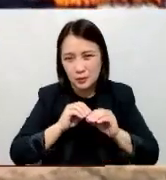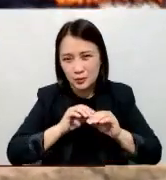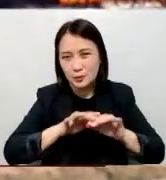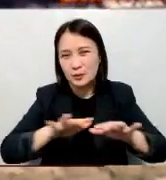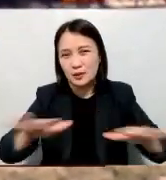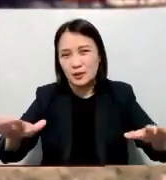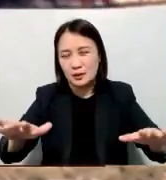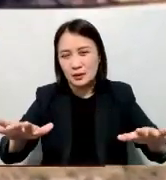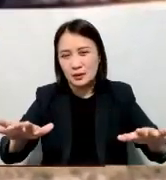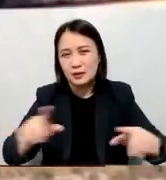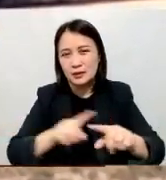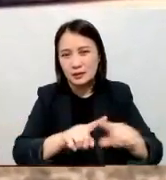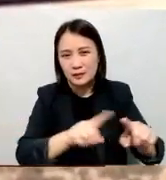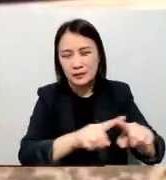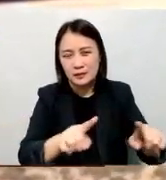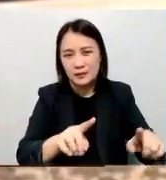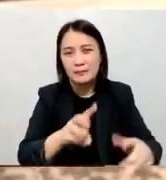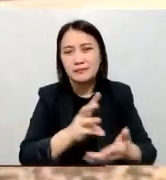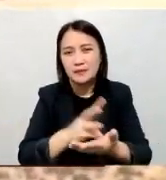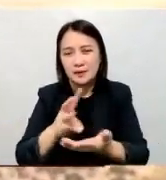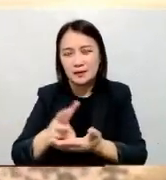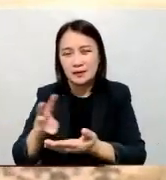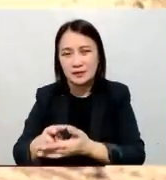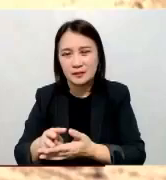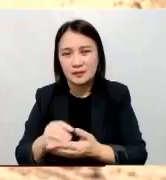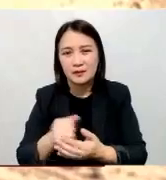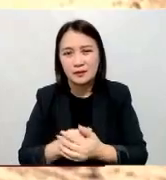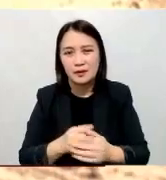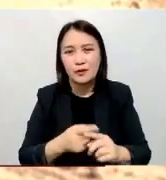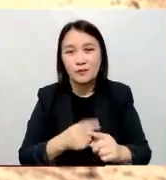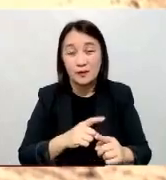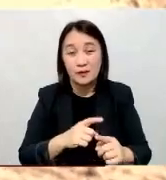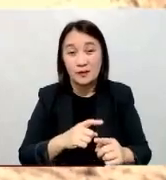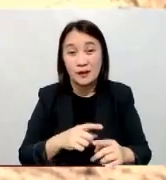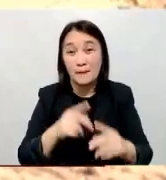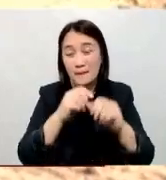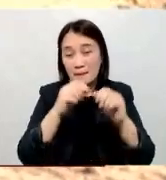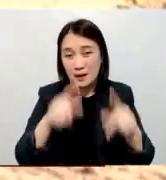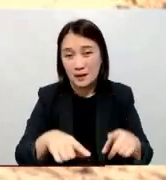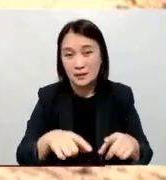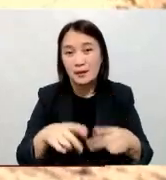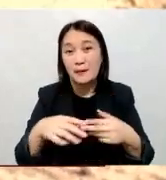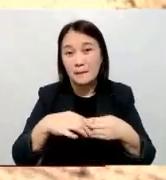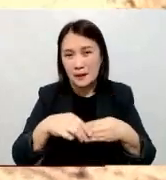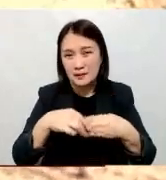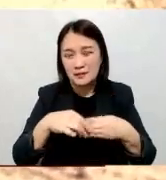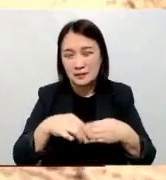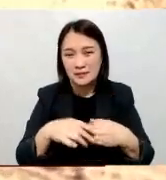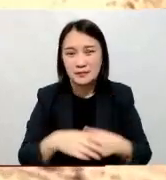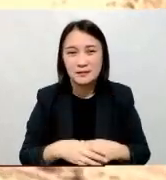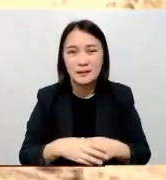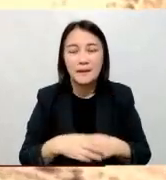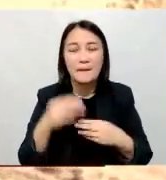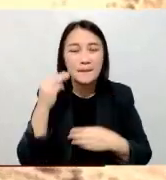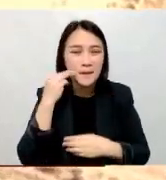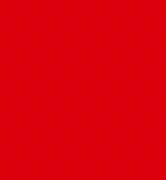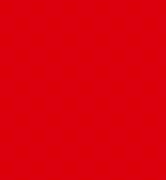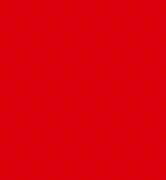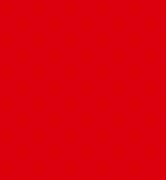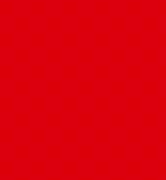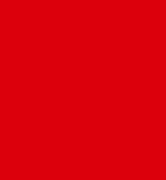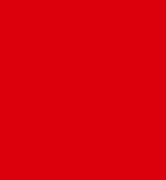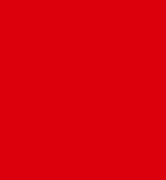ang usok mula sa nasunog na planta ng plastic. Nagbabalita mula sa Frontline, Marian Enriquez, News